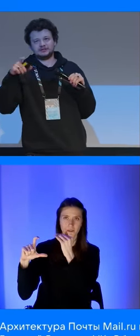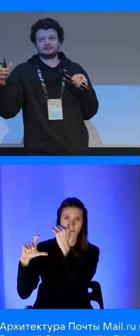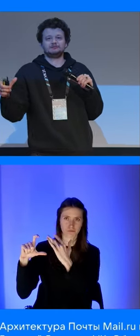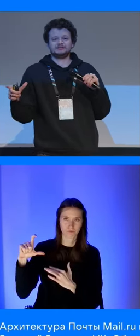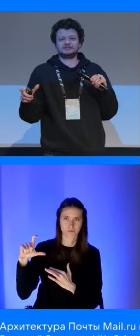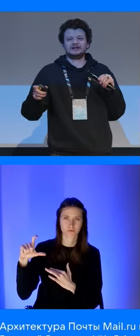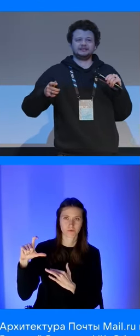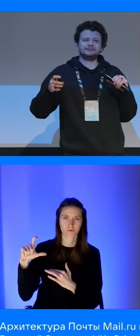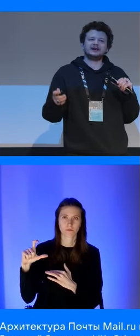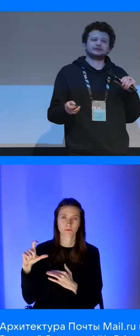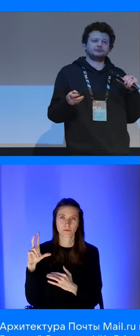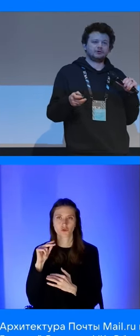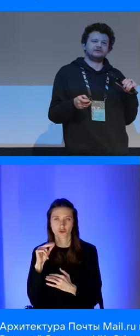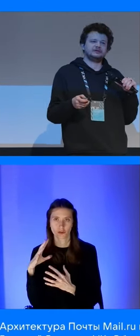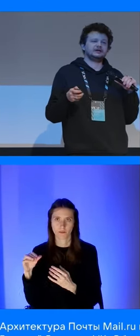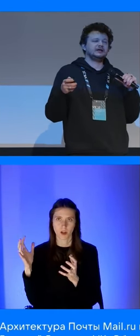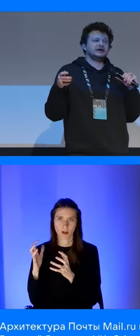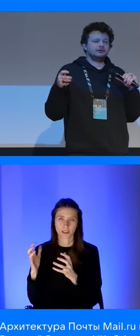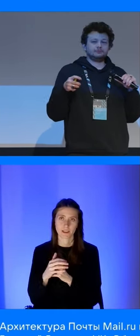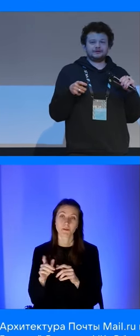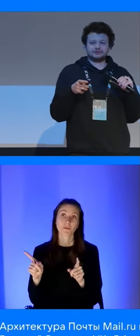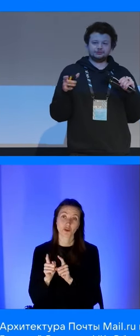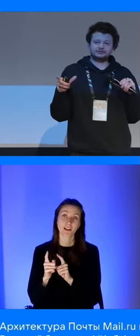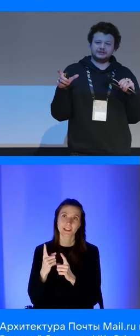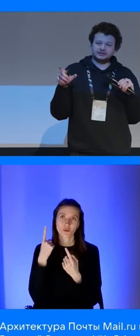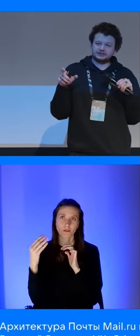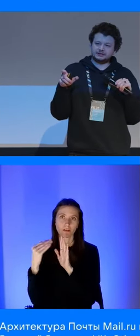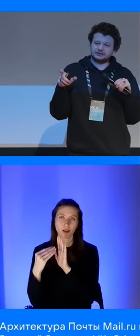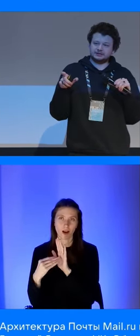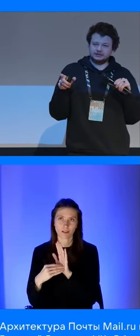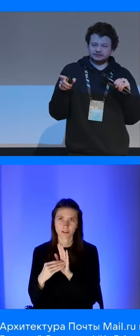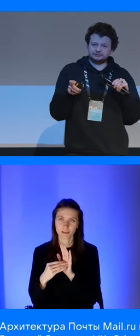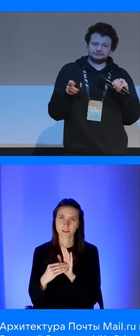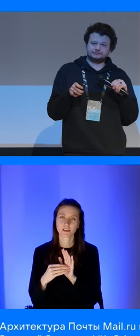раз-таки вот эти данные бинарно упакованные, он преобразует их